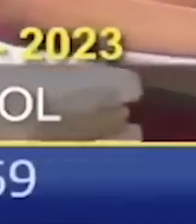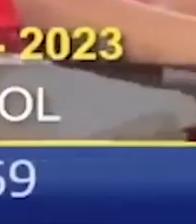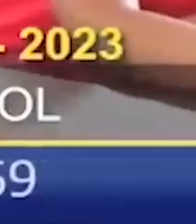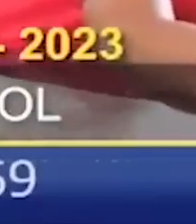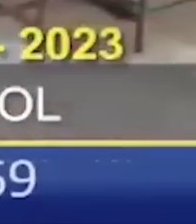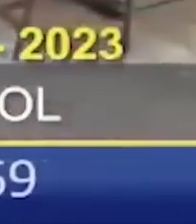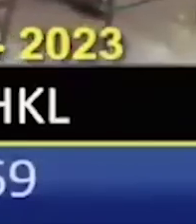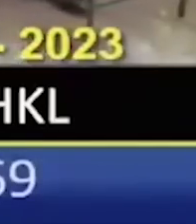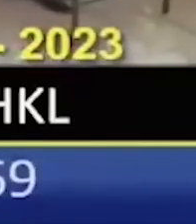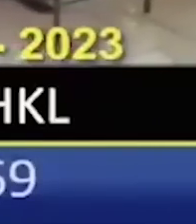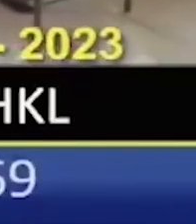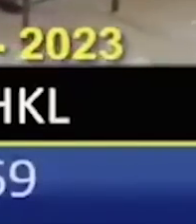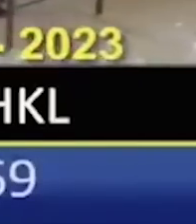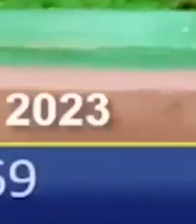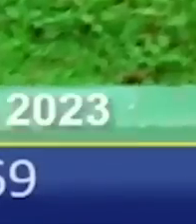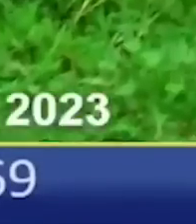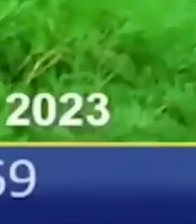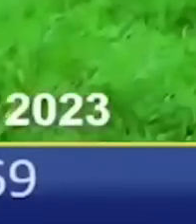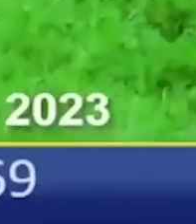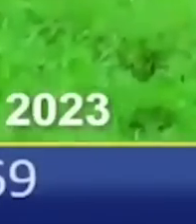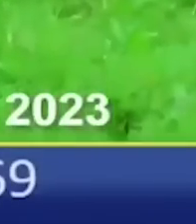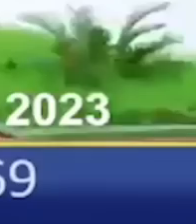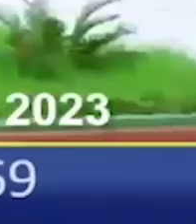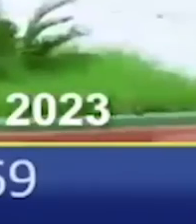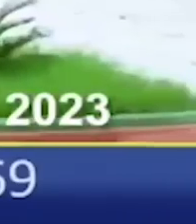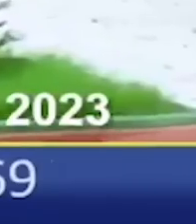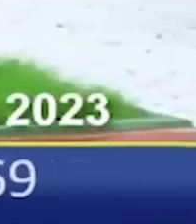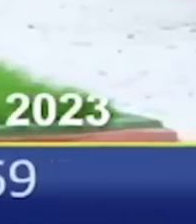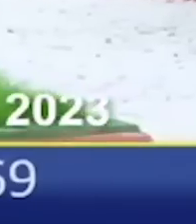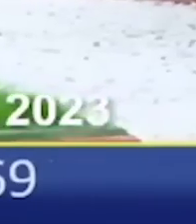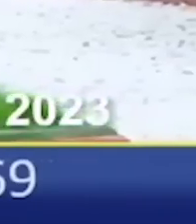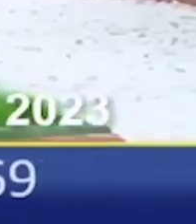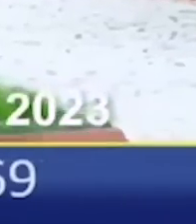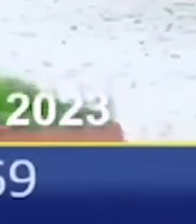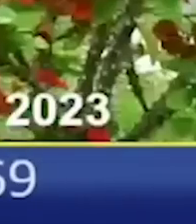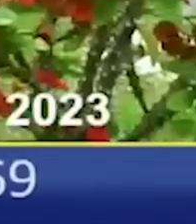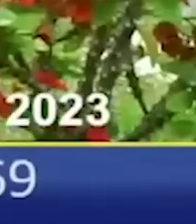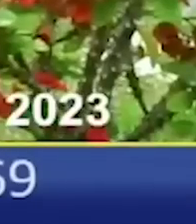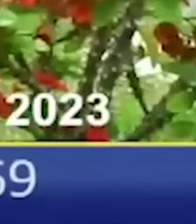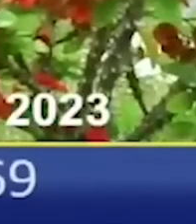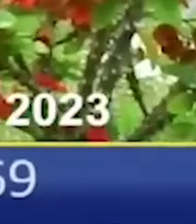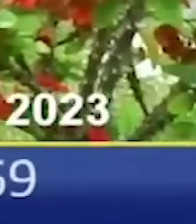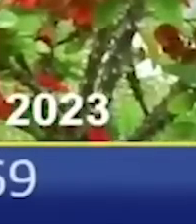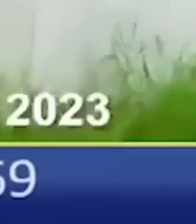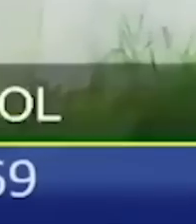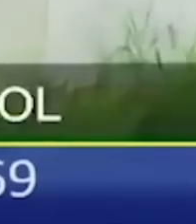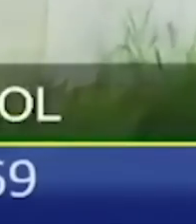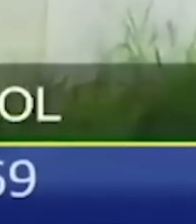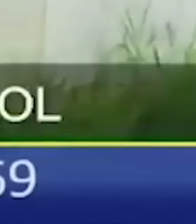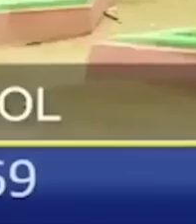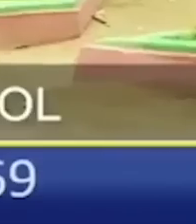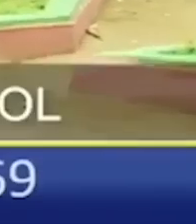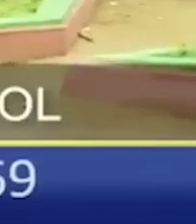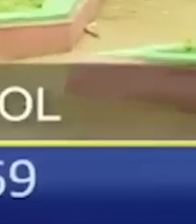Hii ndio Patrick Mission High School, mabingwa wa masomo ya sayansi, matokeo ya kidato cha 4 mwaka 2022. Pia mabingwa wa